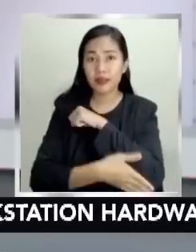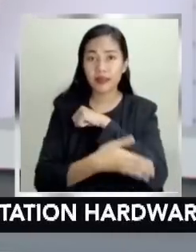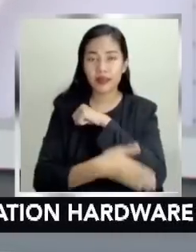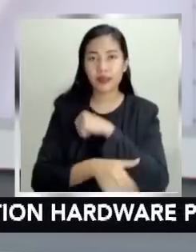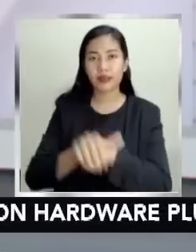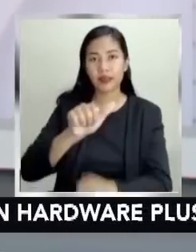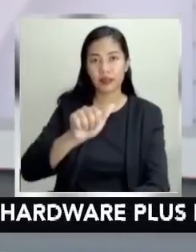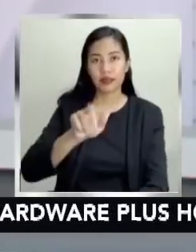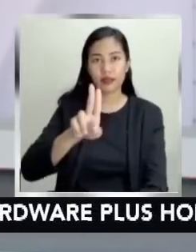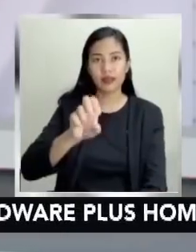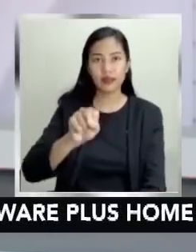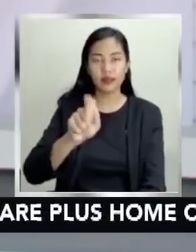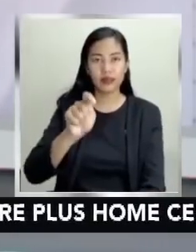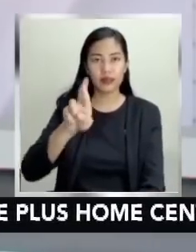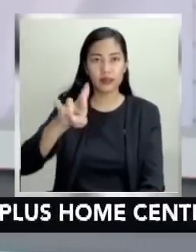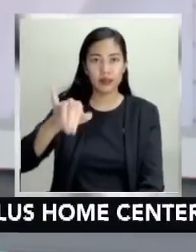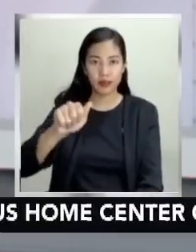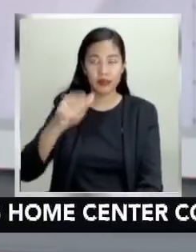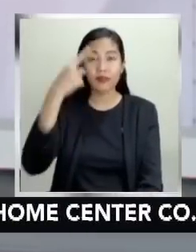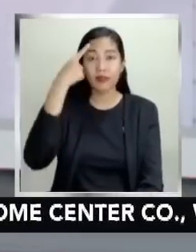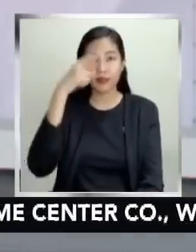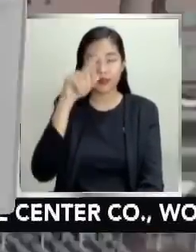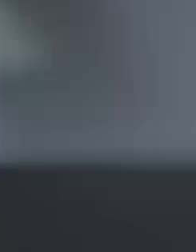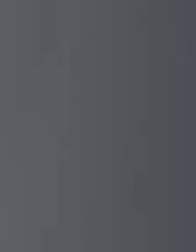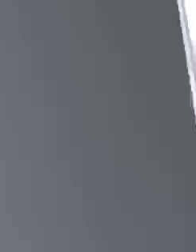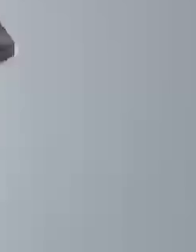Pinoy. Tinutukan yan ni Dano Tingkungko.